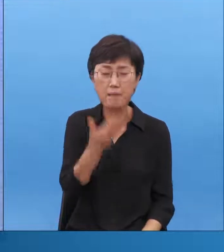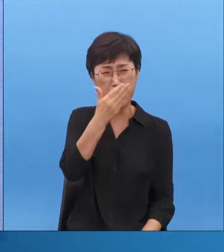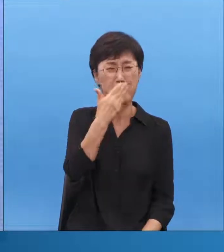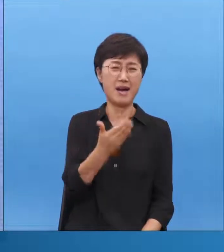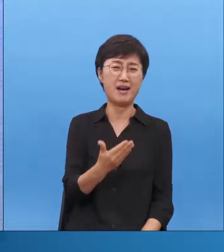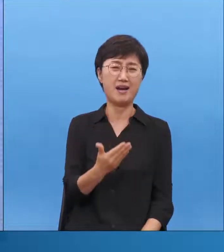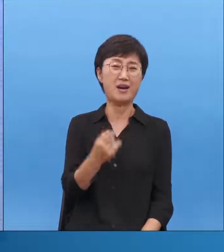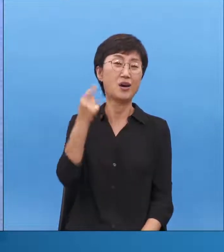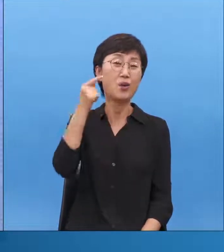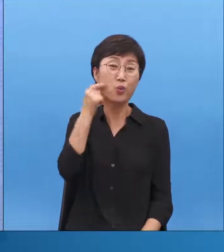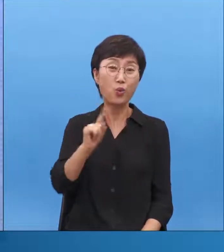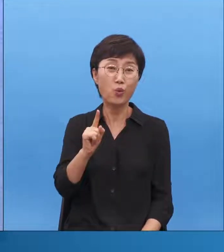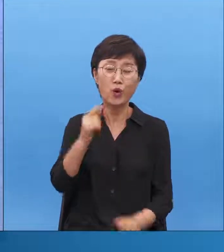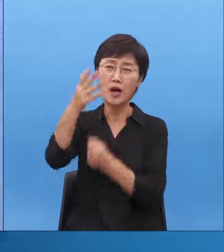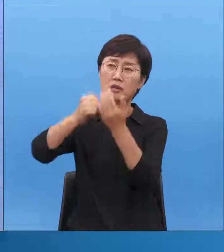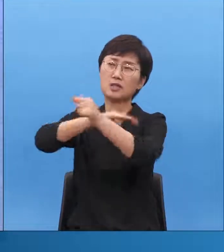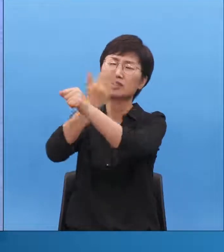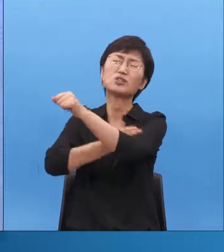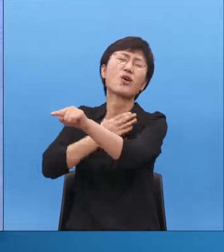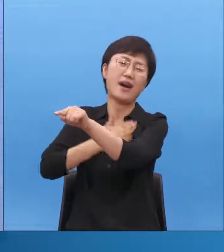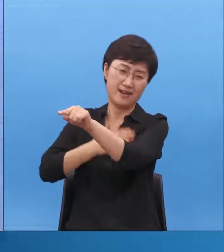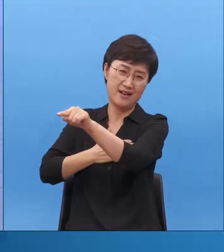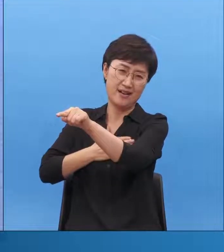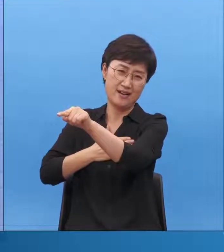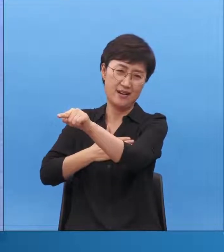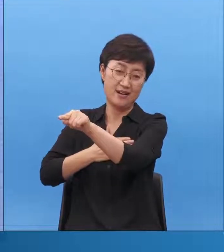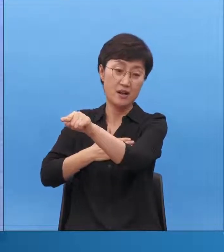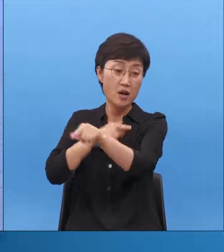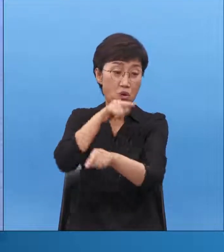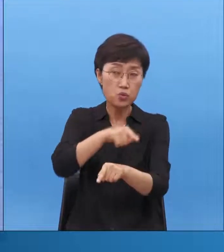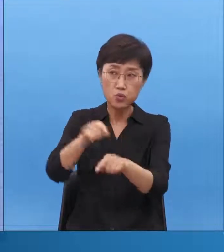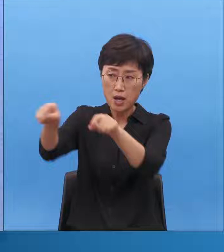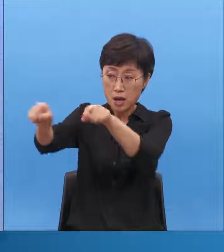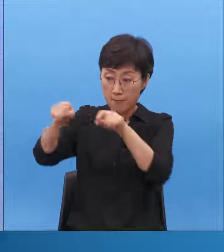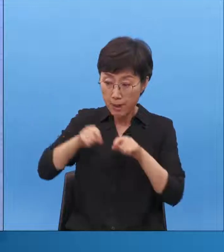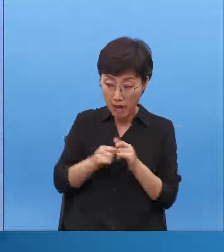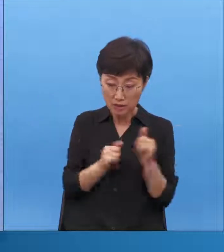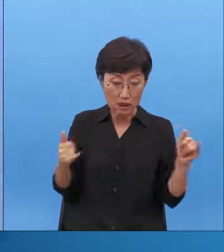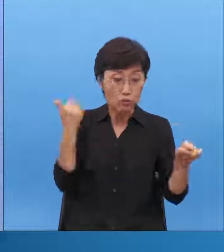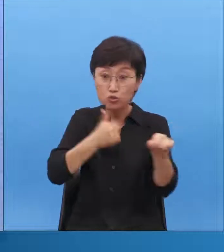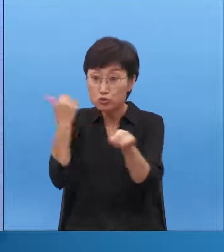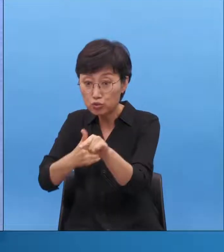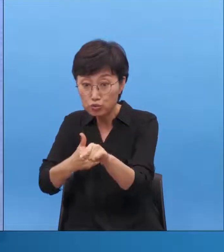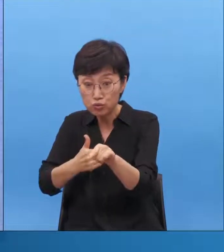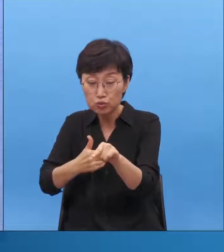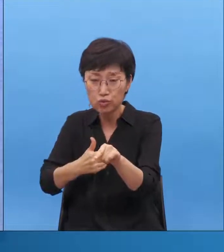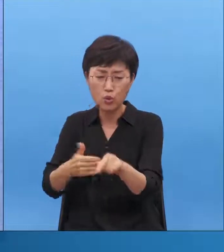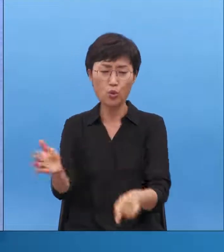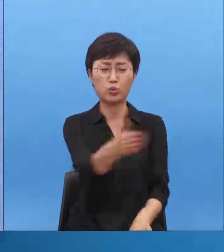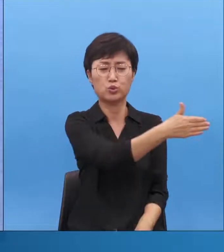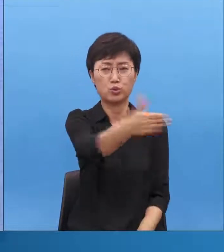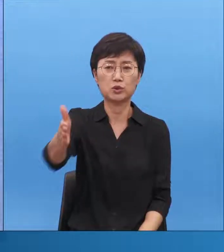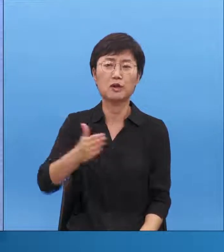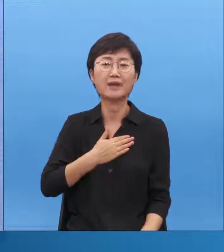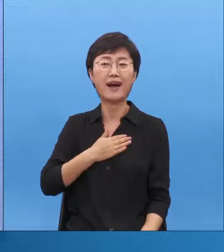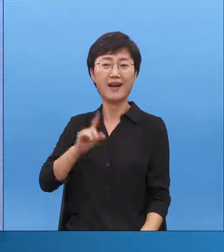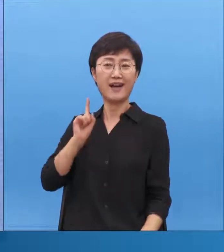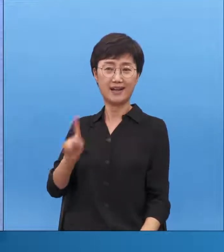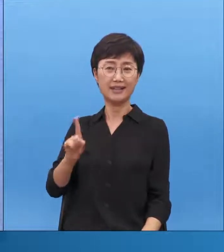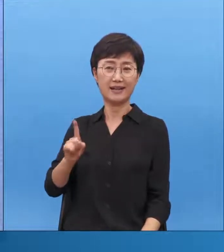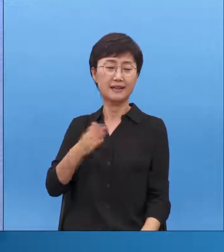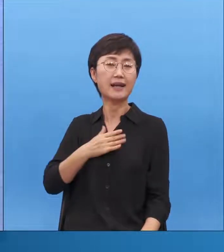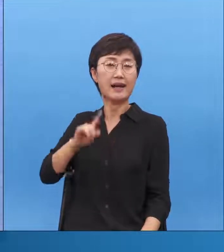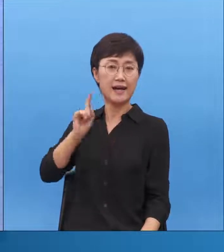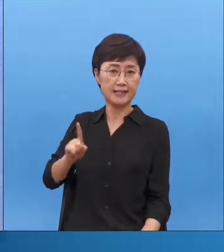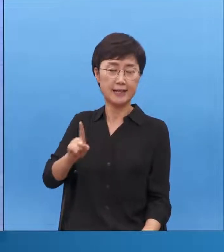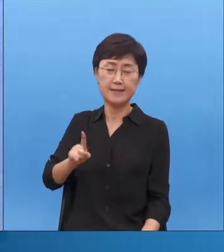power 다른 of 사람이 안 God. 하기 때문에 쉬워요. And it's so easy because nobody 여러분 else is 직업이 doing it. 뭐든지 간에 역사상에 한 번밖에 없는 일을 만들어내라 그 And so 말이에요. really raising up the works